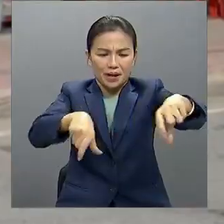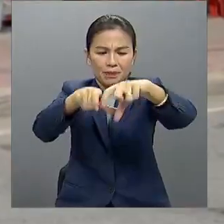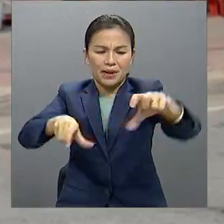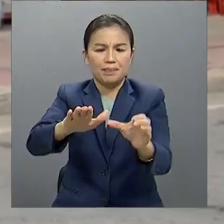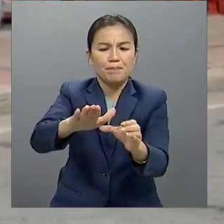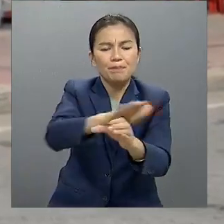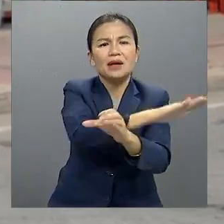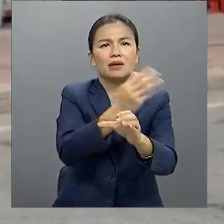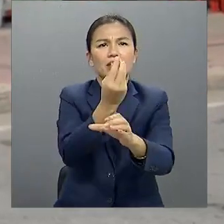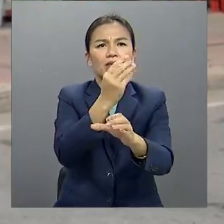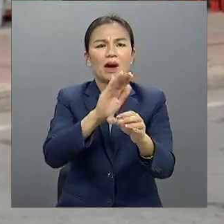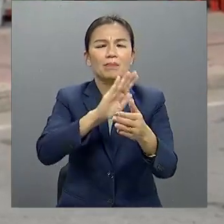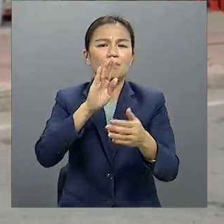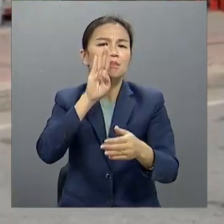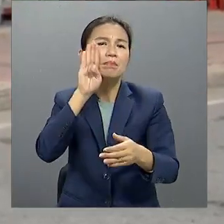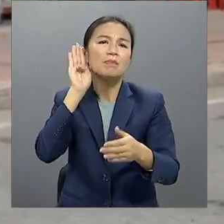ก